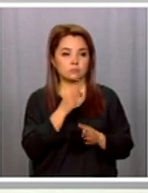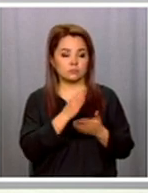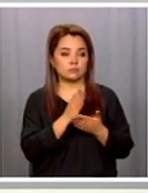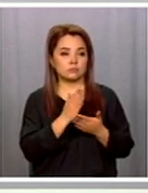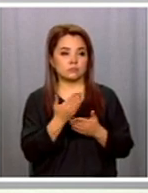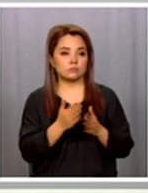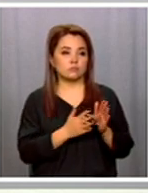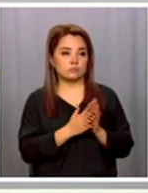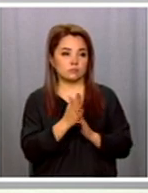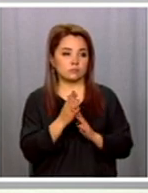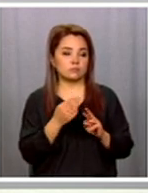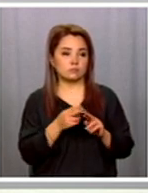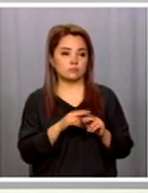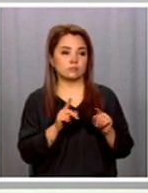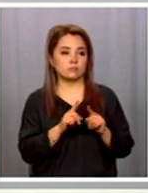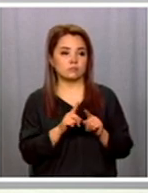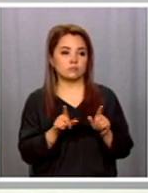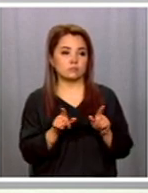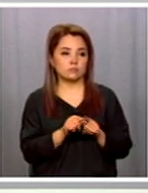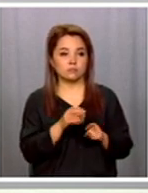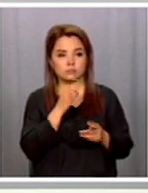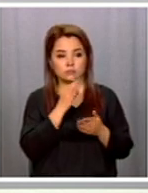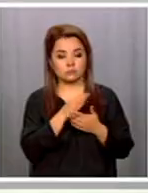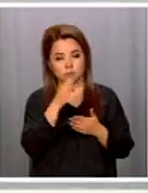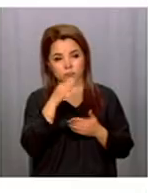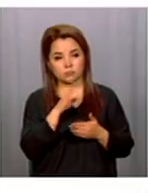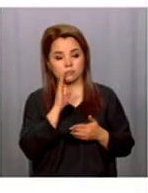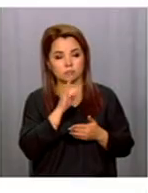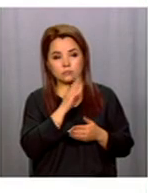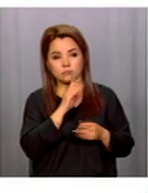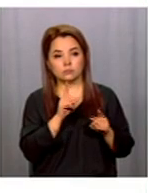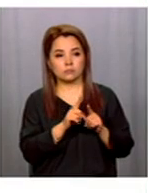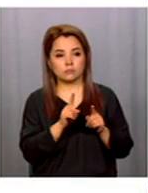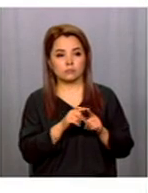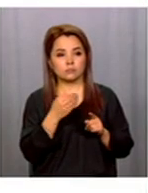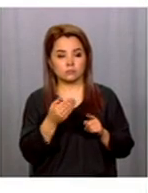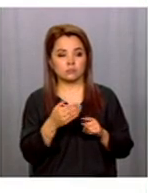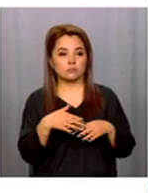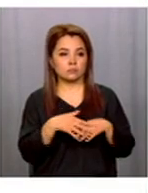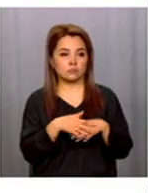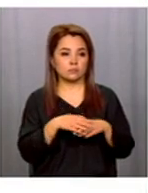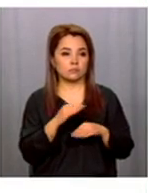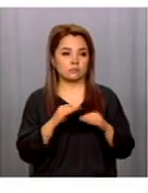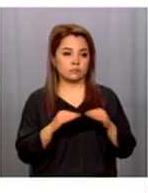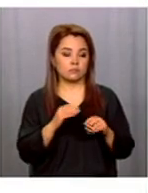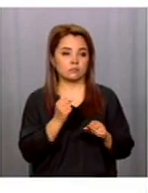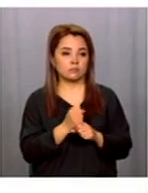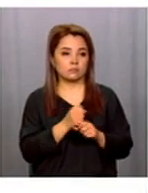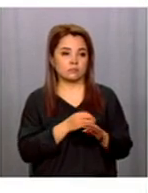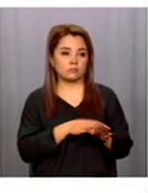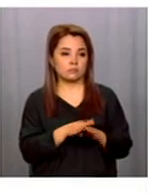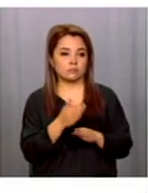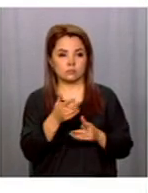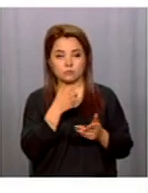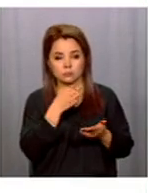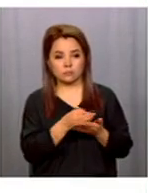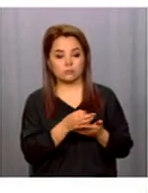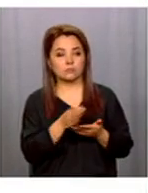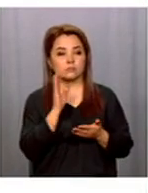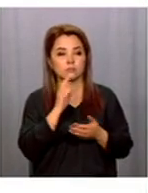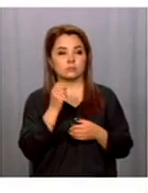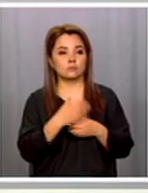Өскіншесі қошынысты, онда аталық пен аналық жыныс жасушалары пісіп жетілетте, олар сулы